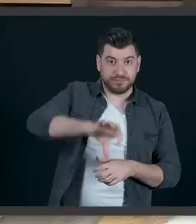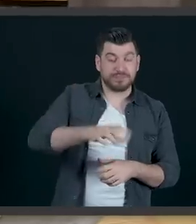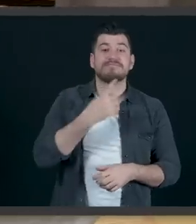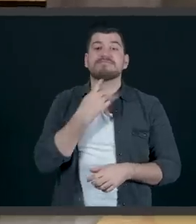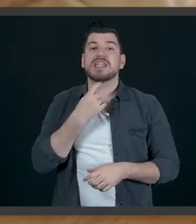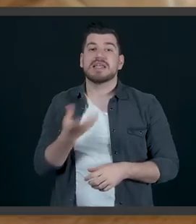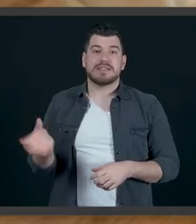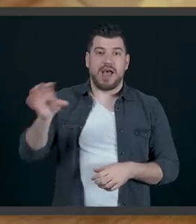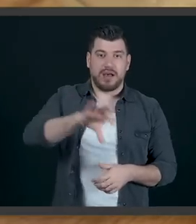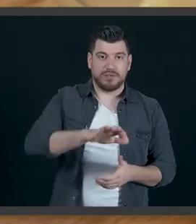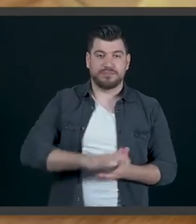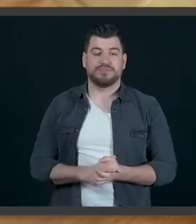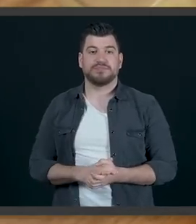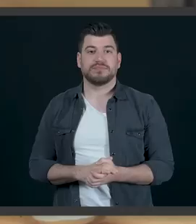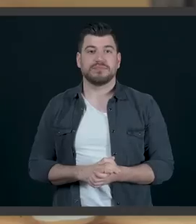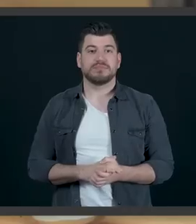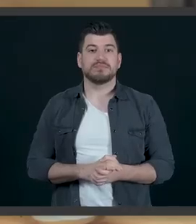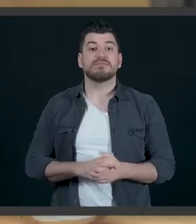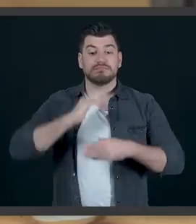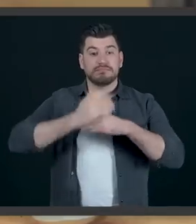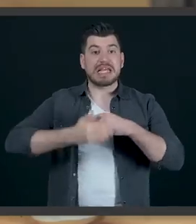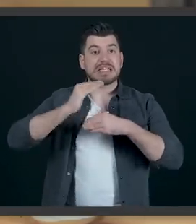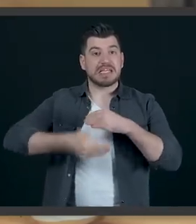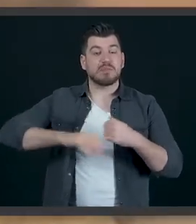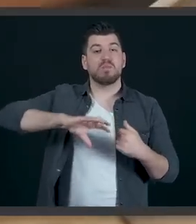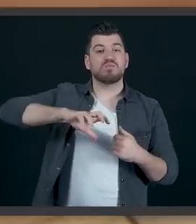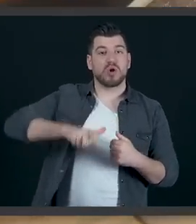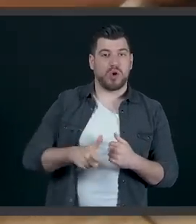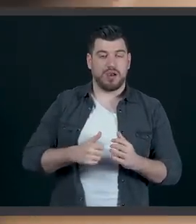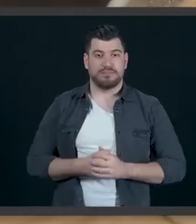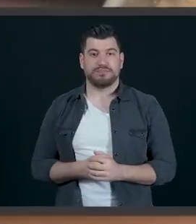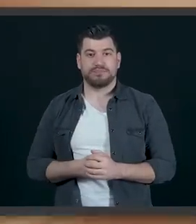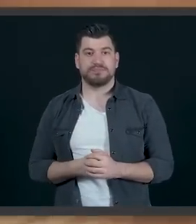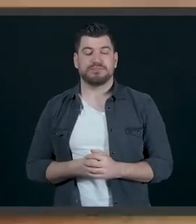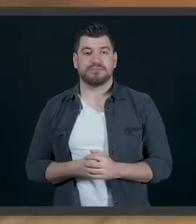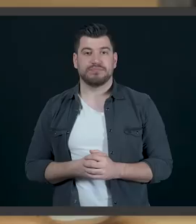Τη ζάχαρη. Λοιπόν, ξύσμα από 2 πορτοκάλια.